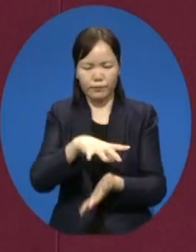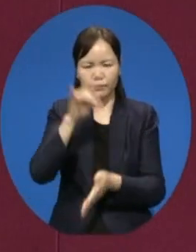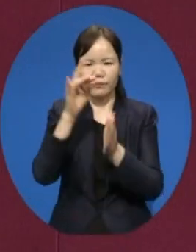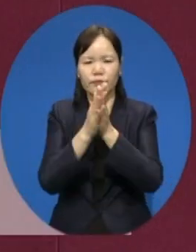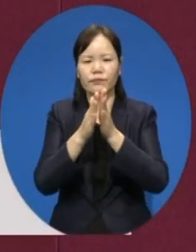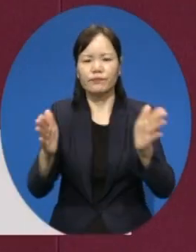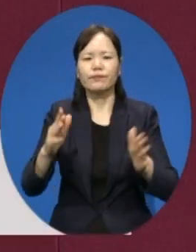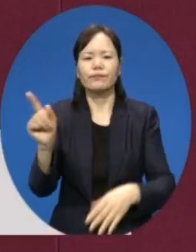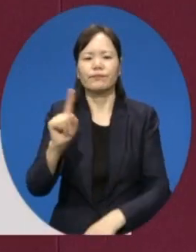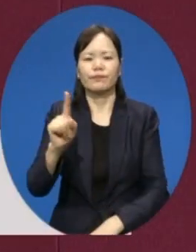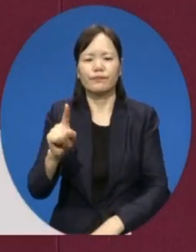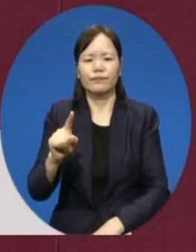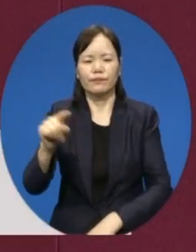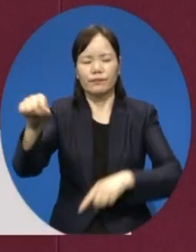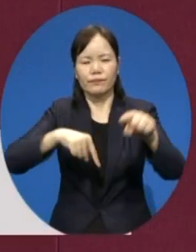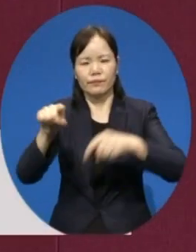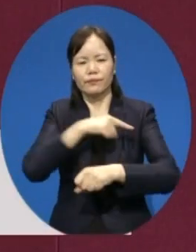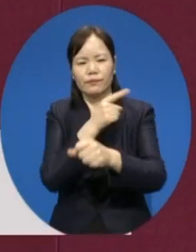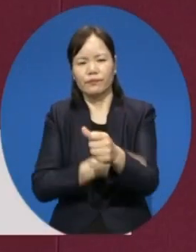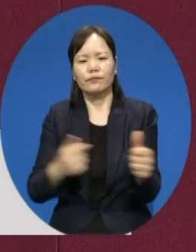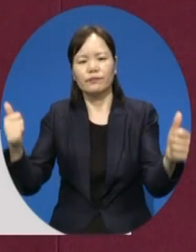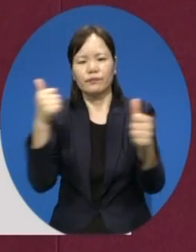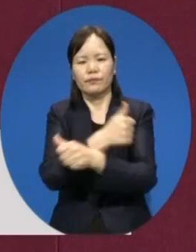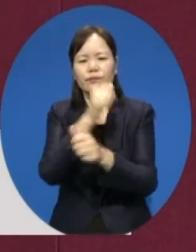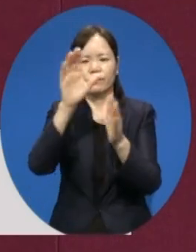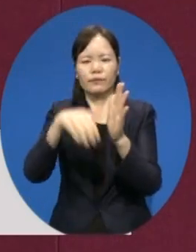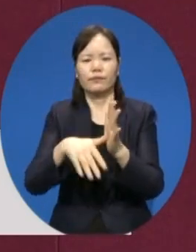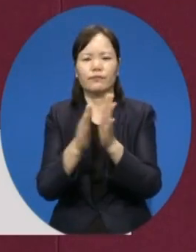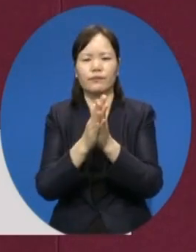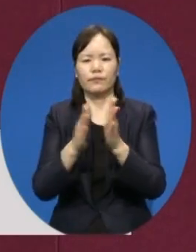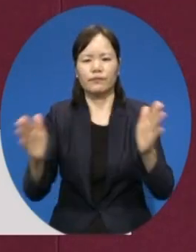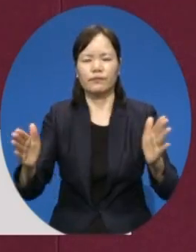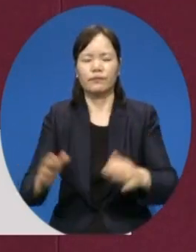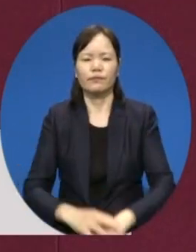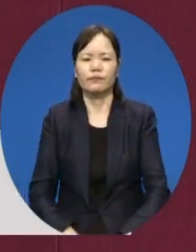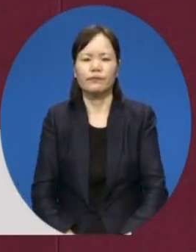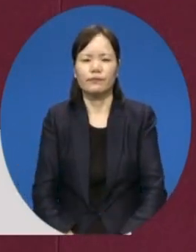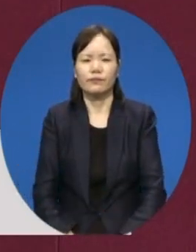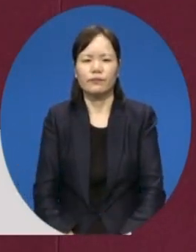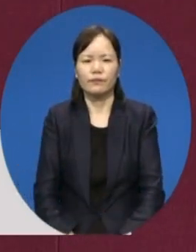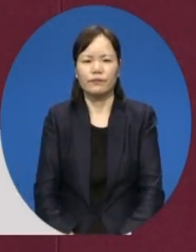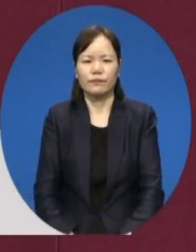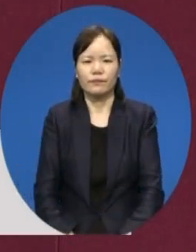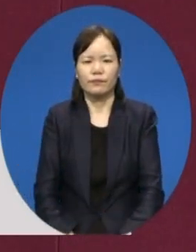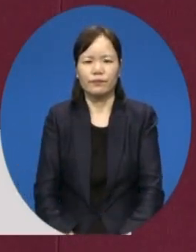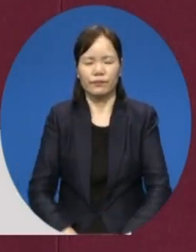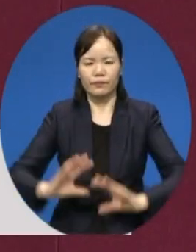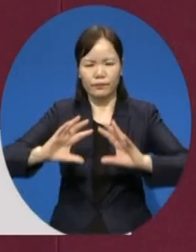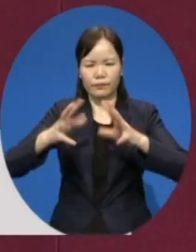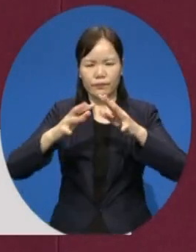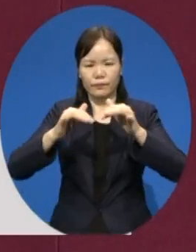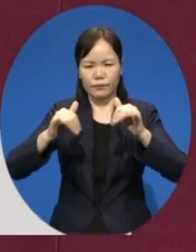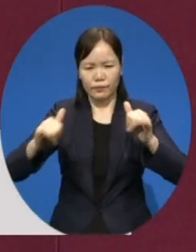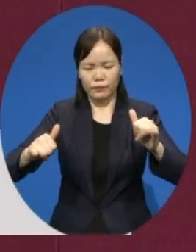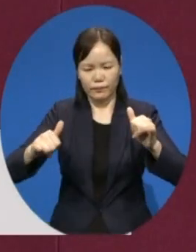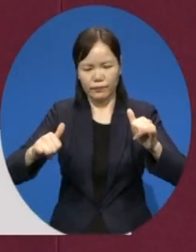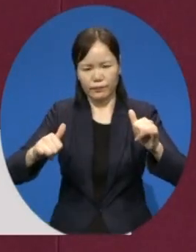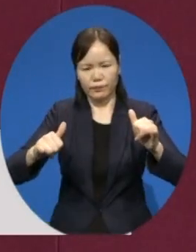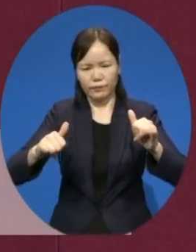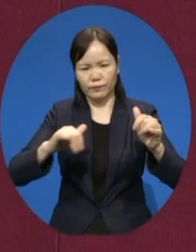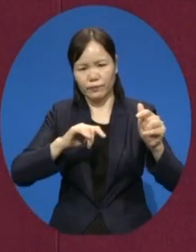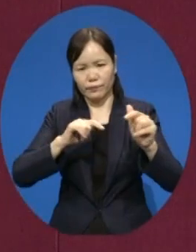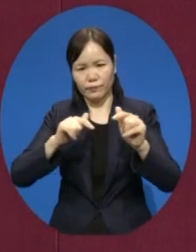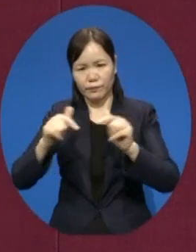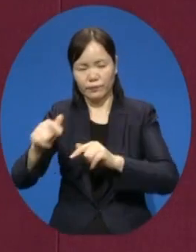바로 정권 교체에서 비롯됩니다. 우리 국민이